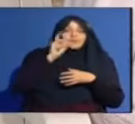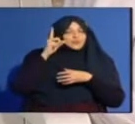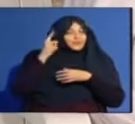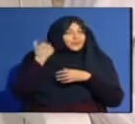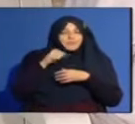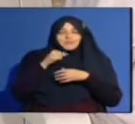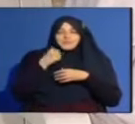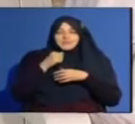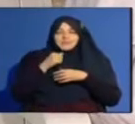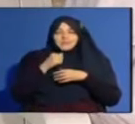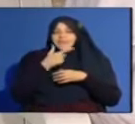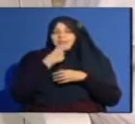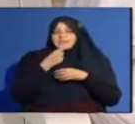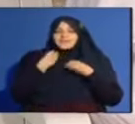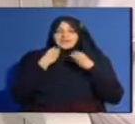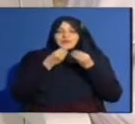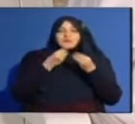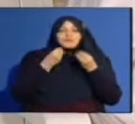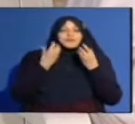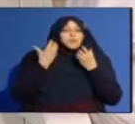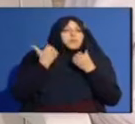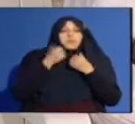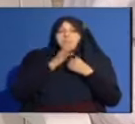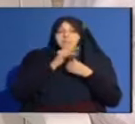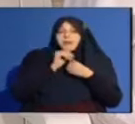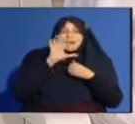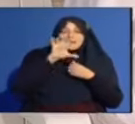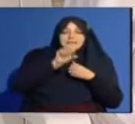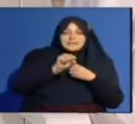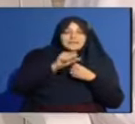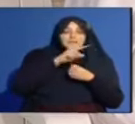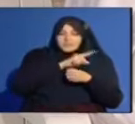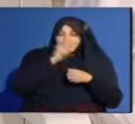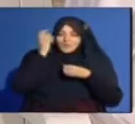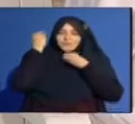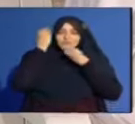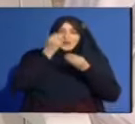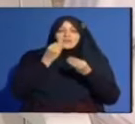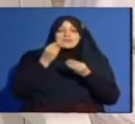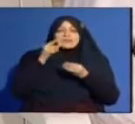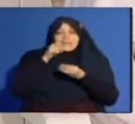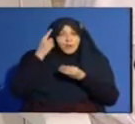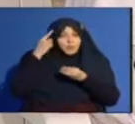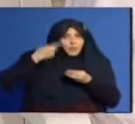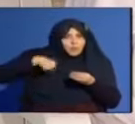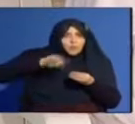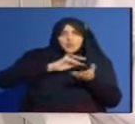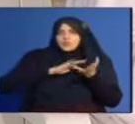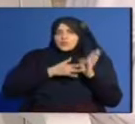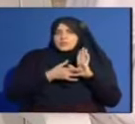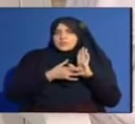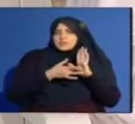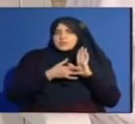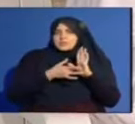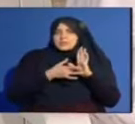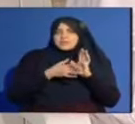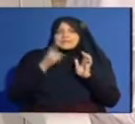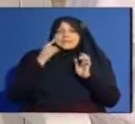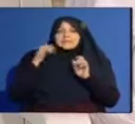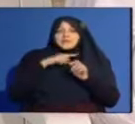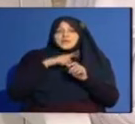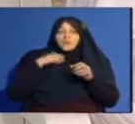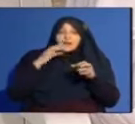ربنا سيحقق لكم ما لا تستطيعون. والقاعدة تعمنا جميعا، إذا اجتهدنا في تحقيق ما